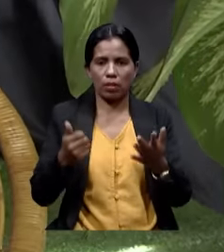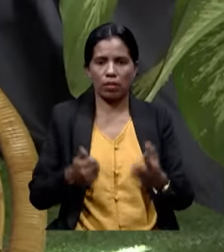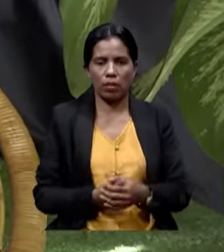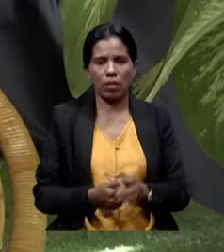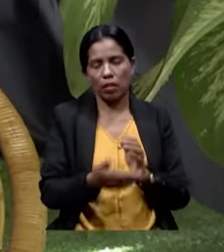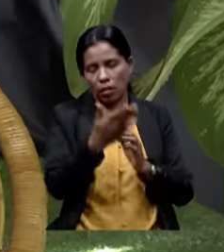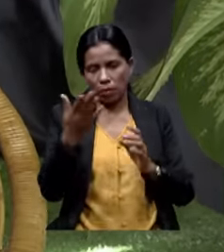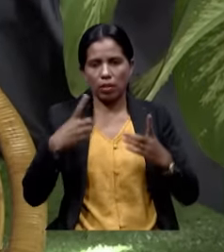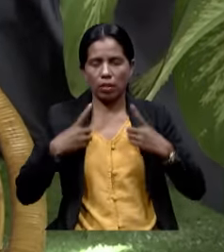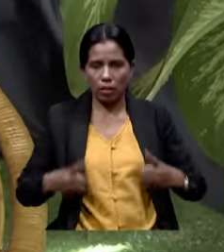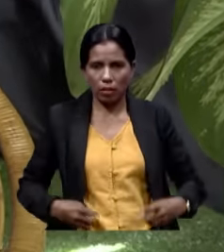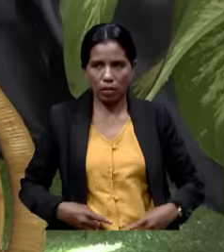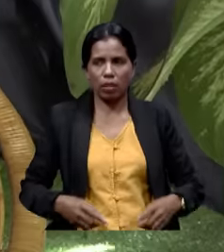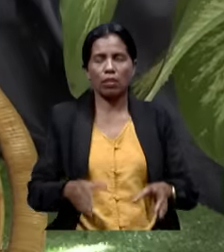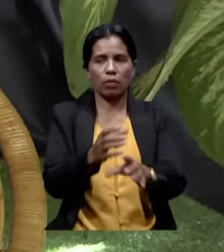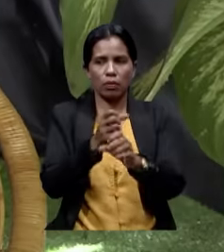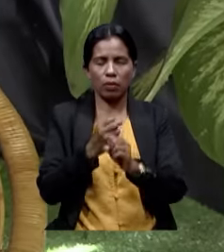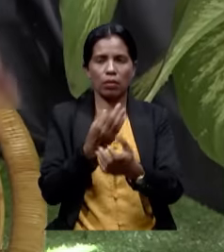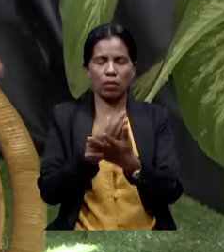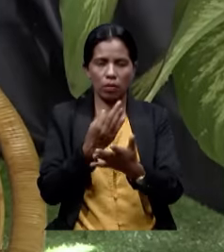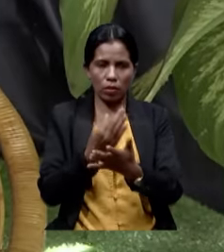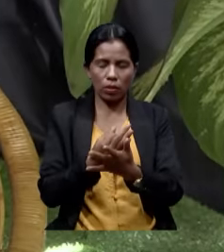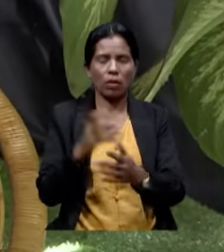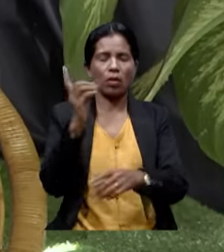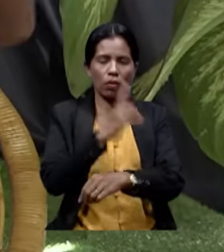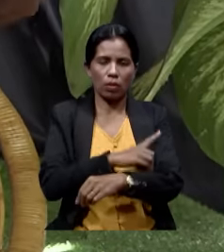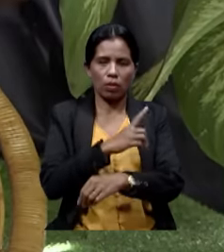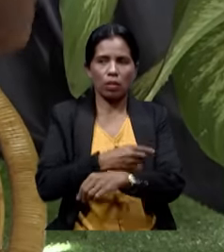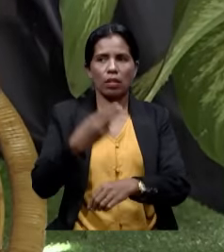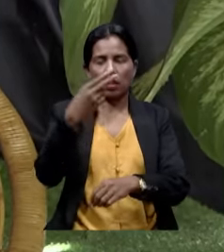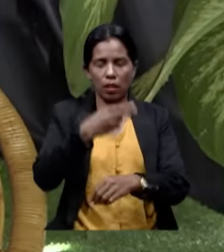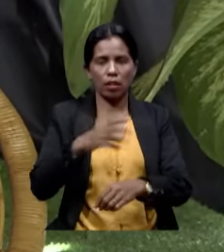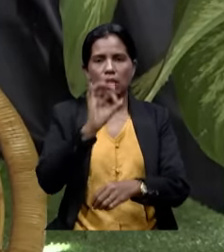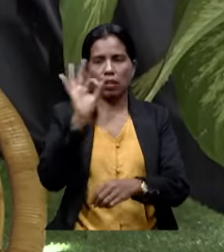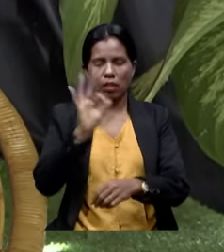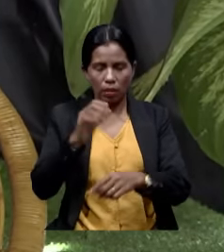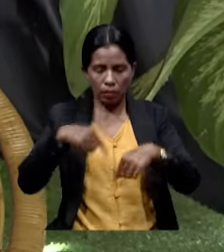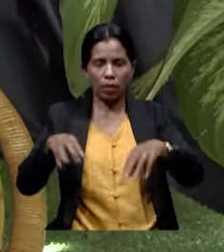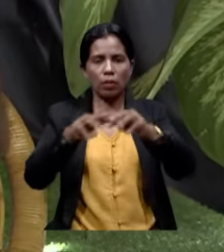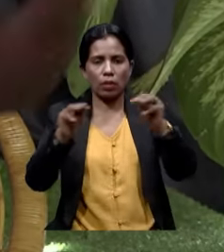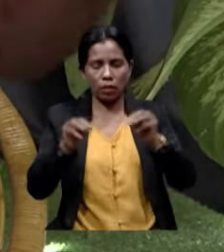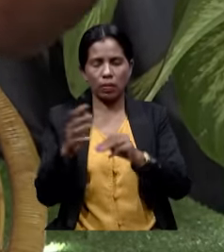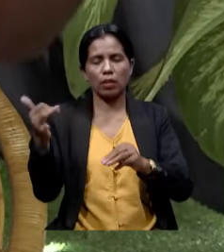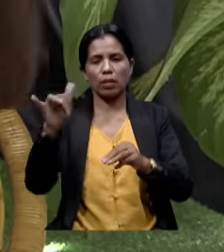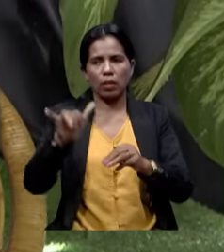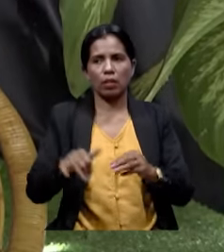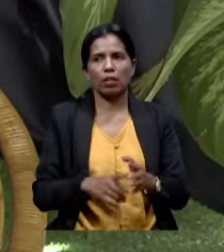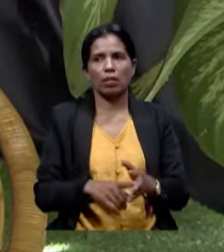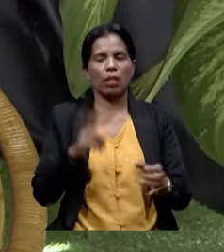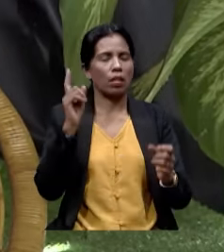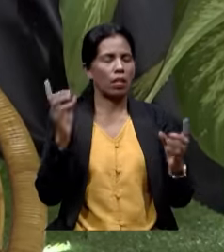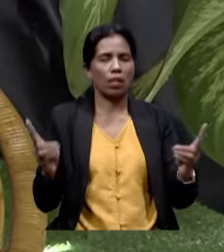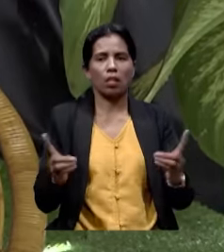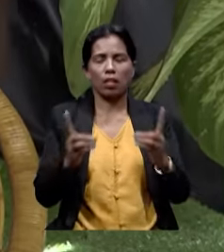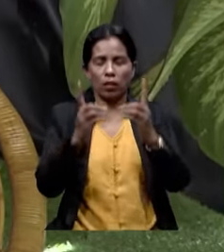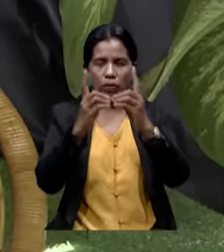ne dignidade idane bemak atu futi osam perdiem ida quinta sexta ne babadio ne munisipu sira mai benufing la hasuru itania